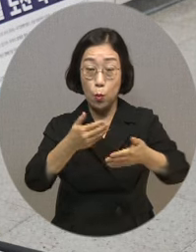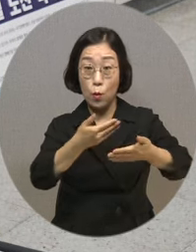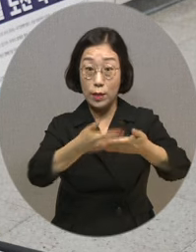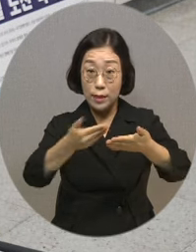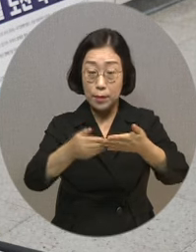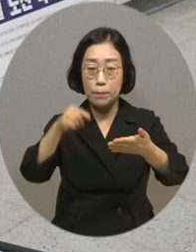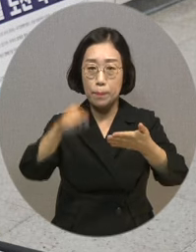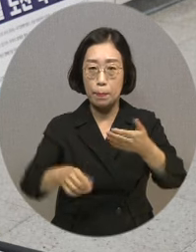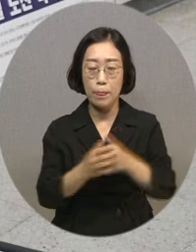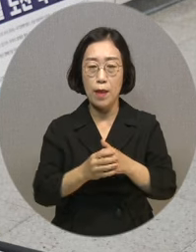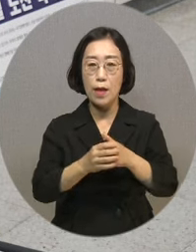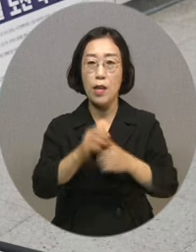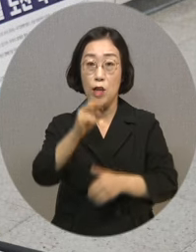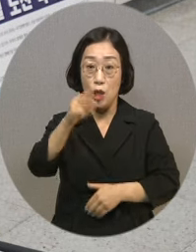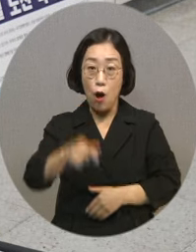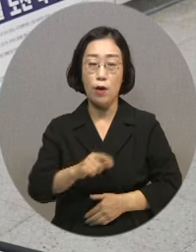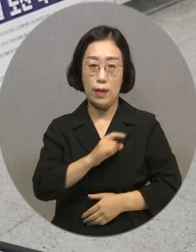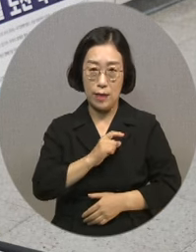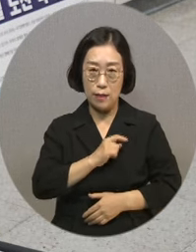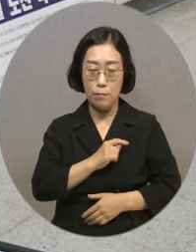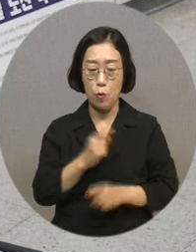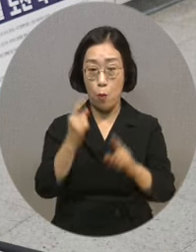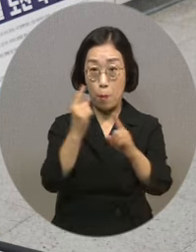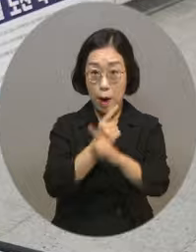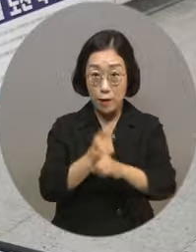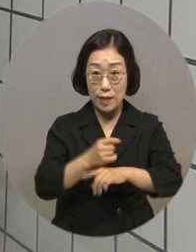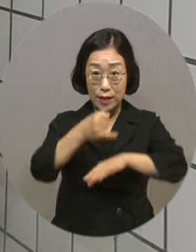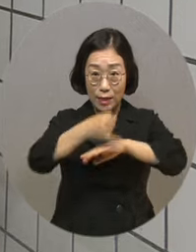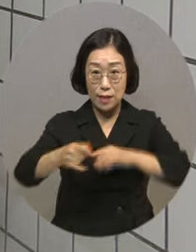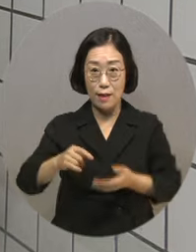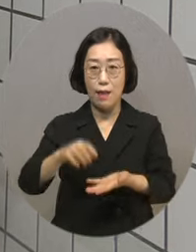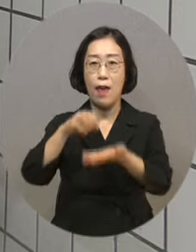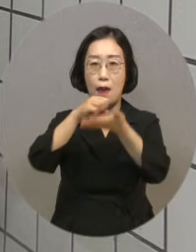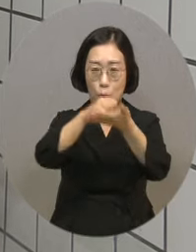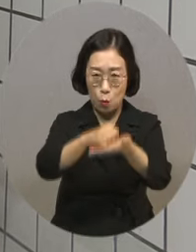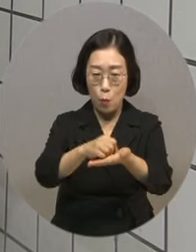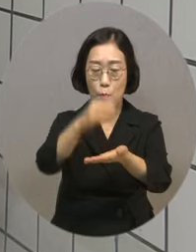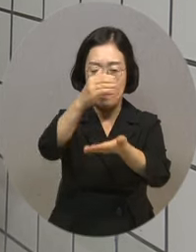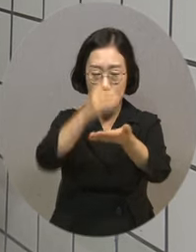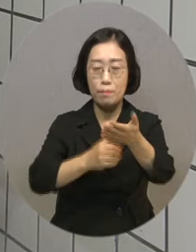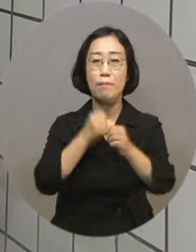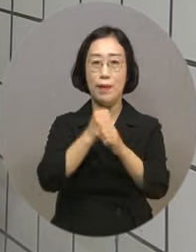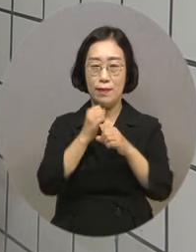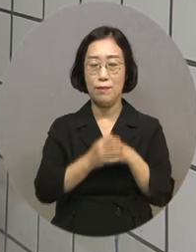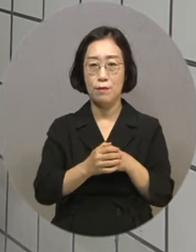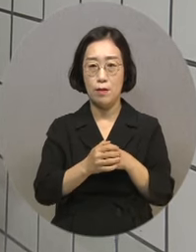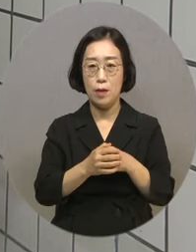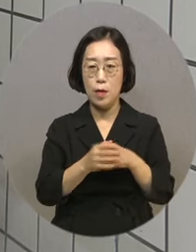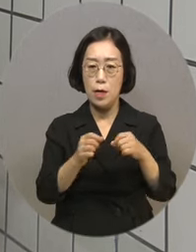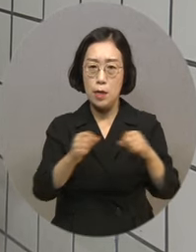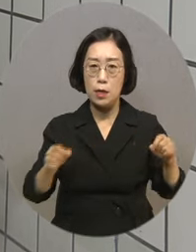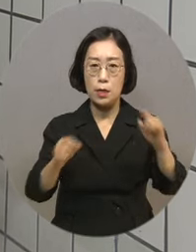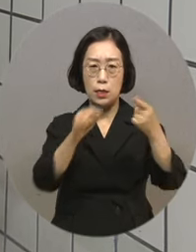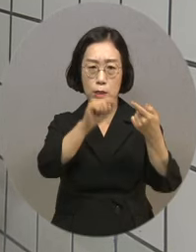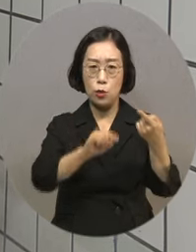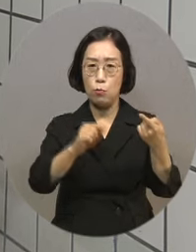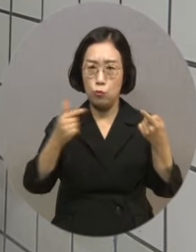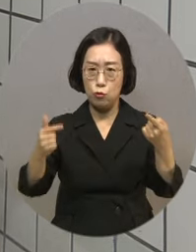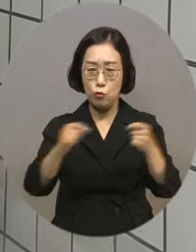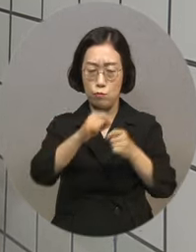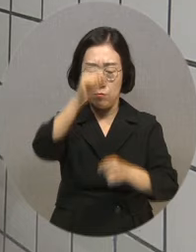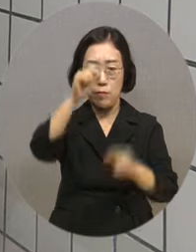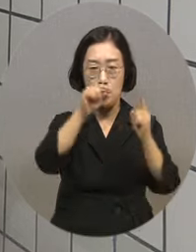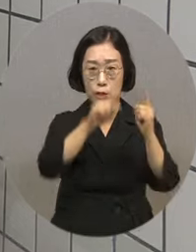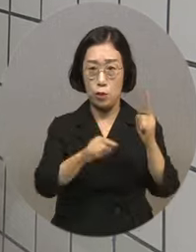역명과 바뀐 노선도의 디자인이 반영됐습니다 가로 1.6m 세로 1.1m 대형